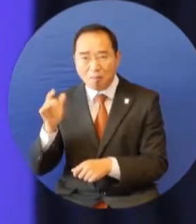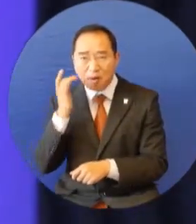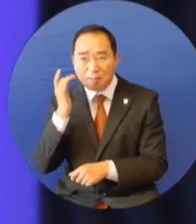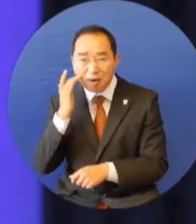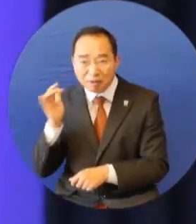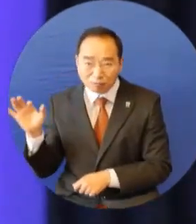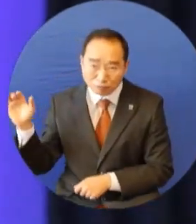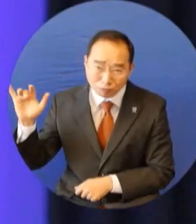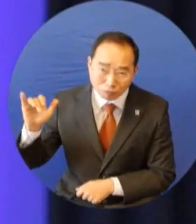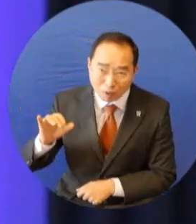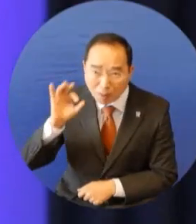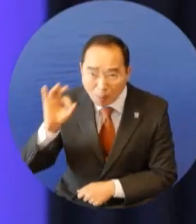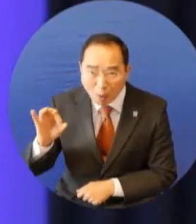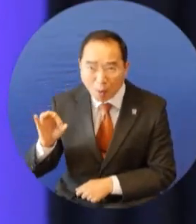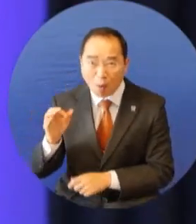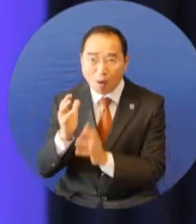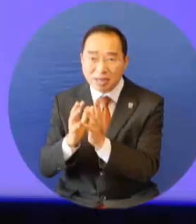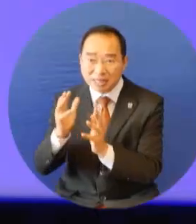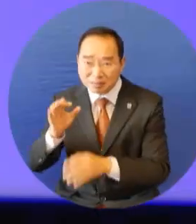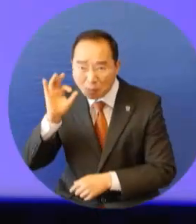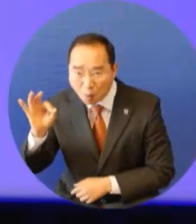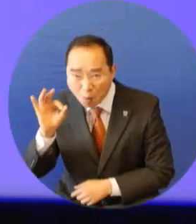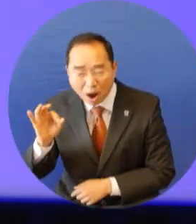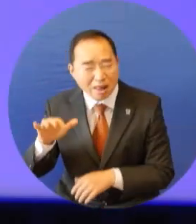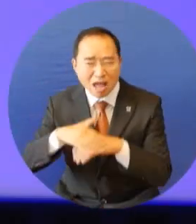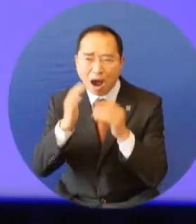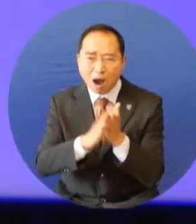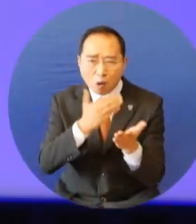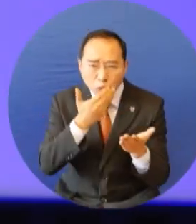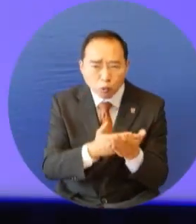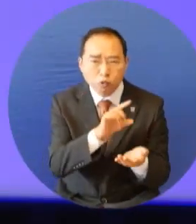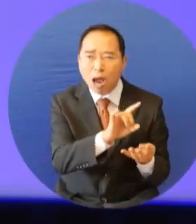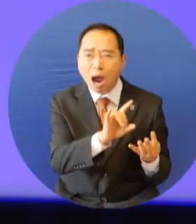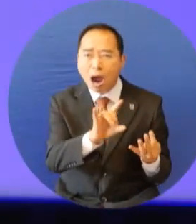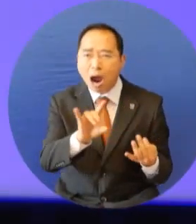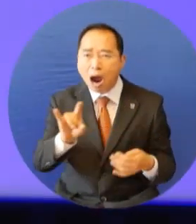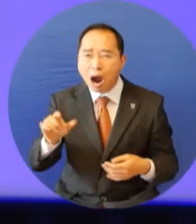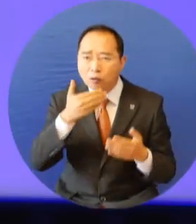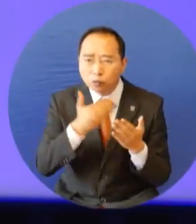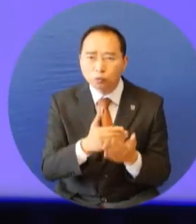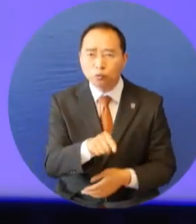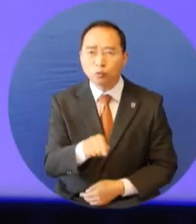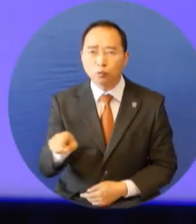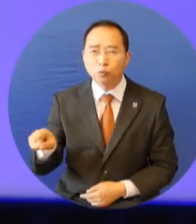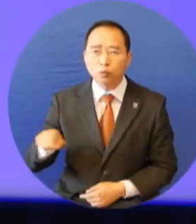벌레나 새들도 보고 이렇게 보면은 뭐 하나가 소중하지 않은 게 없어.